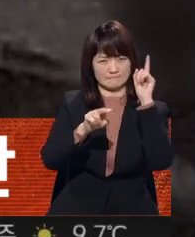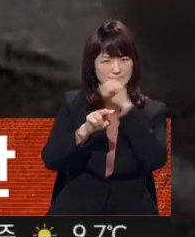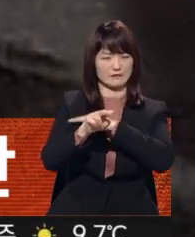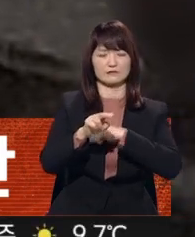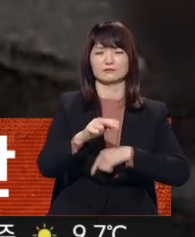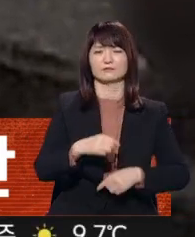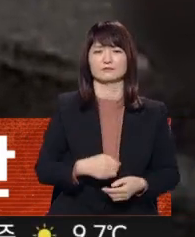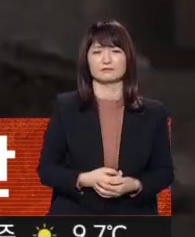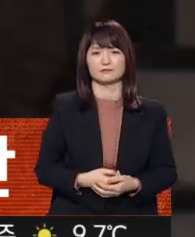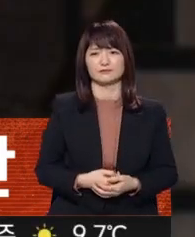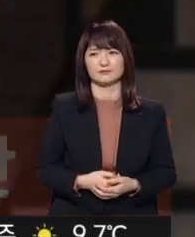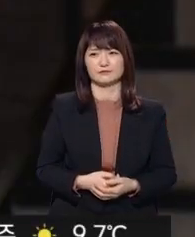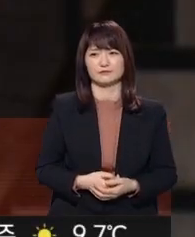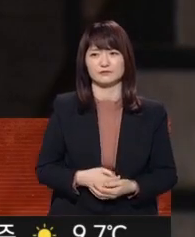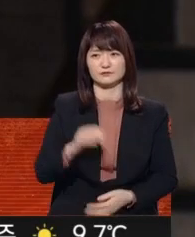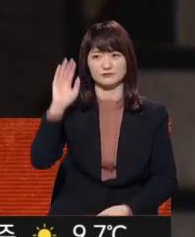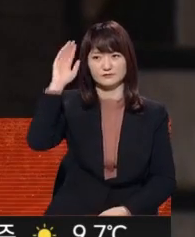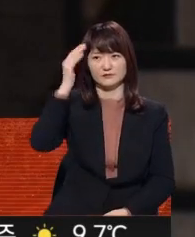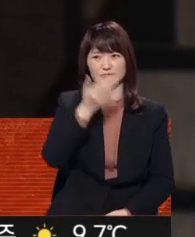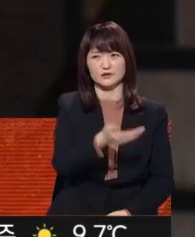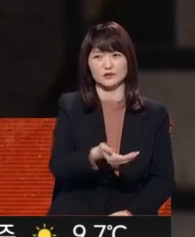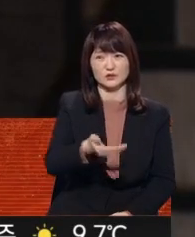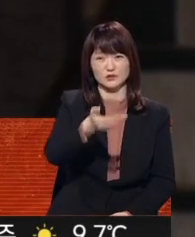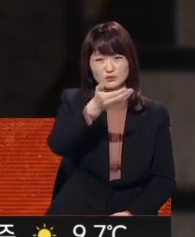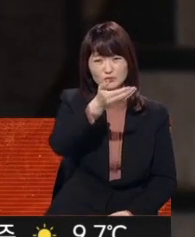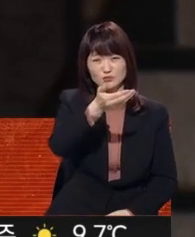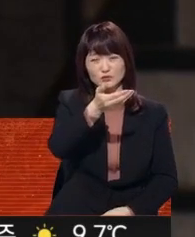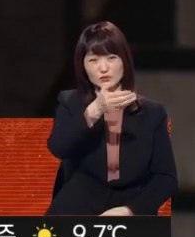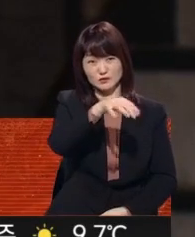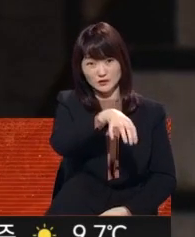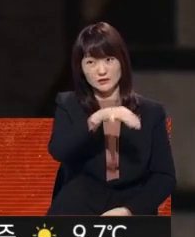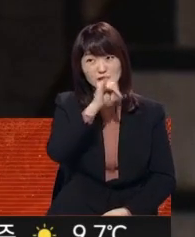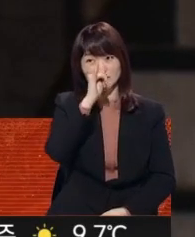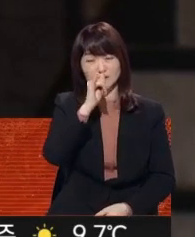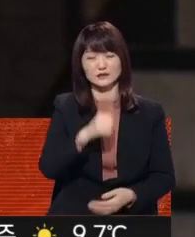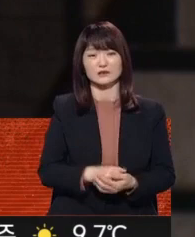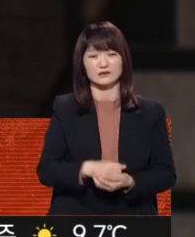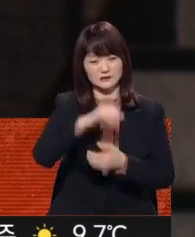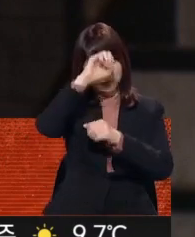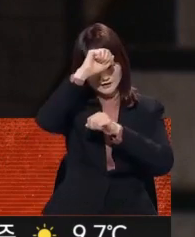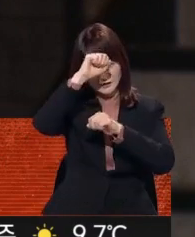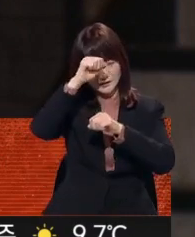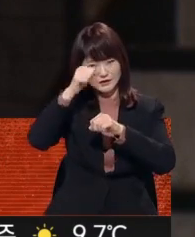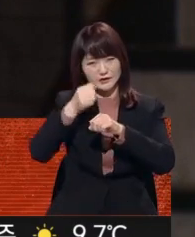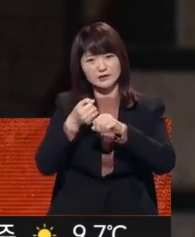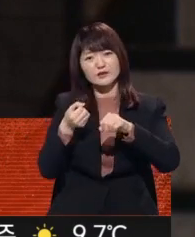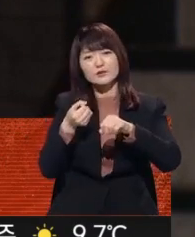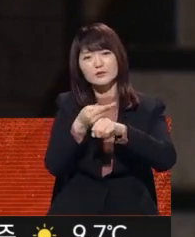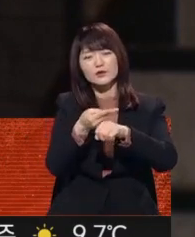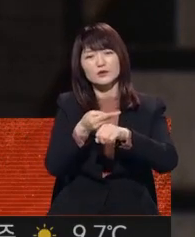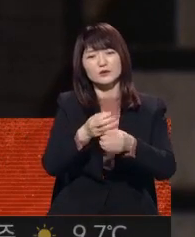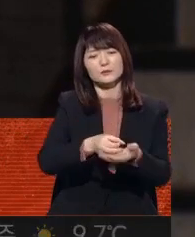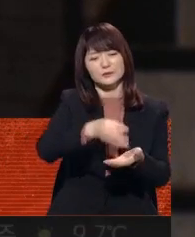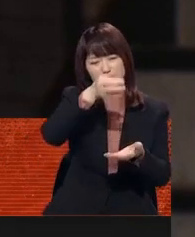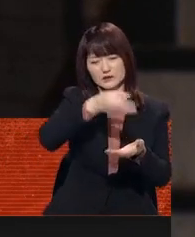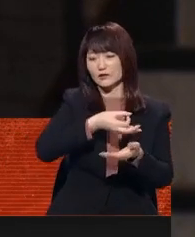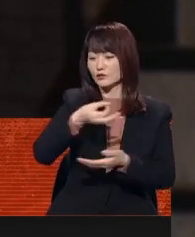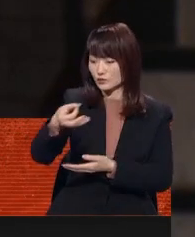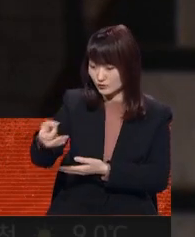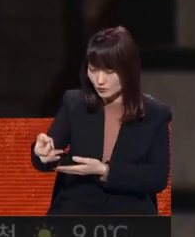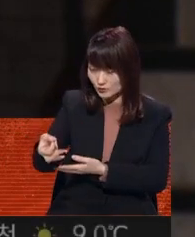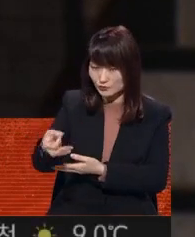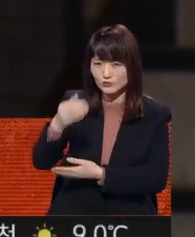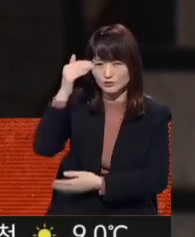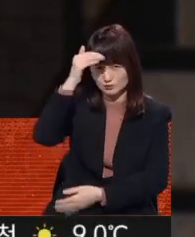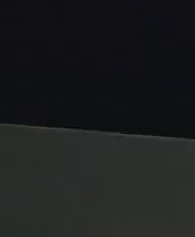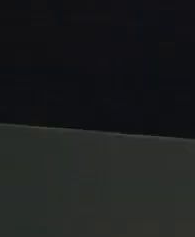그리고 요즘은 프리미엄 간이 있습니다 저렇게 다리 피고 영화 보고 싶으면 돈 좀 더 주시고 프리미엄 관으로 가시면